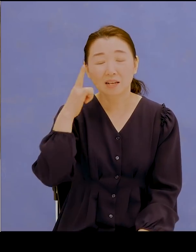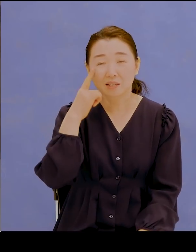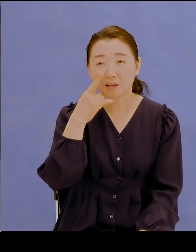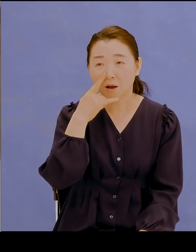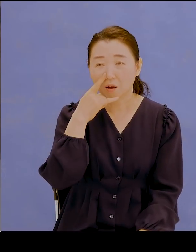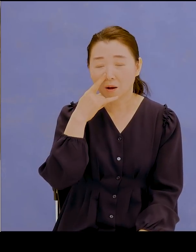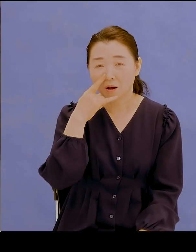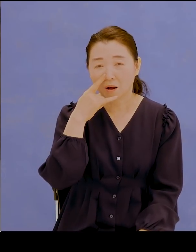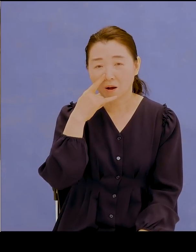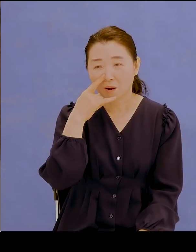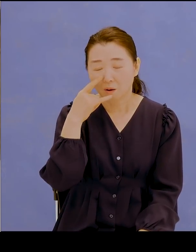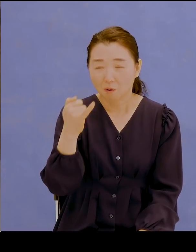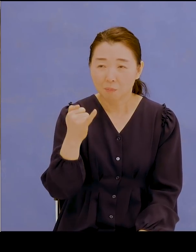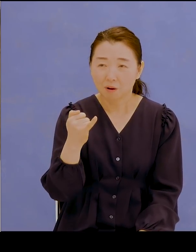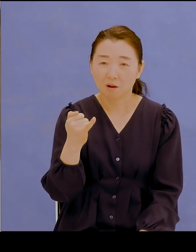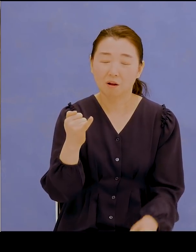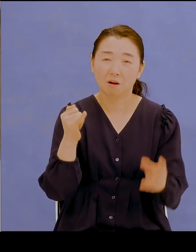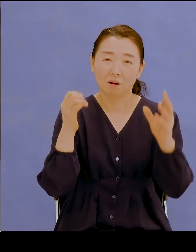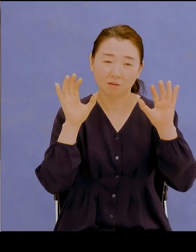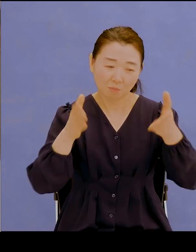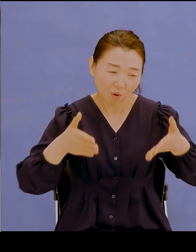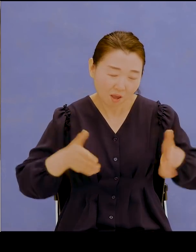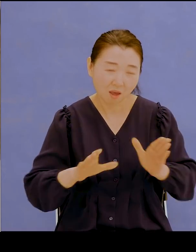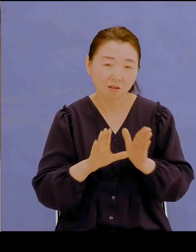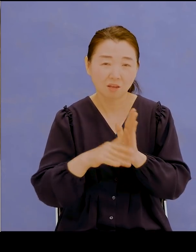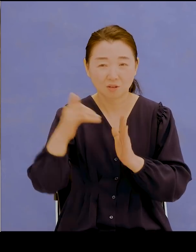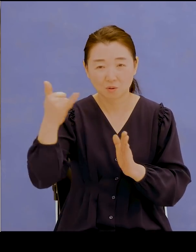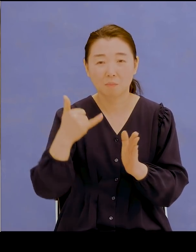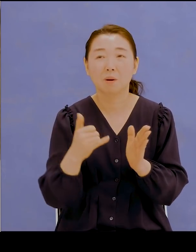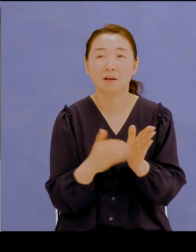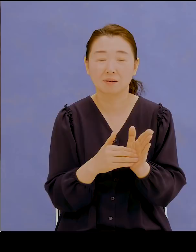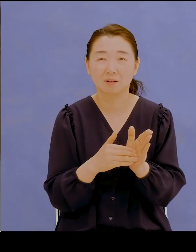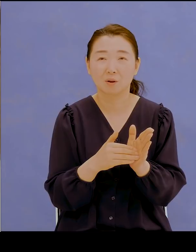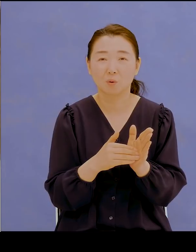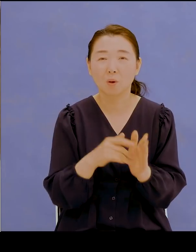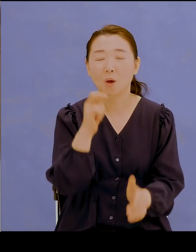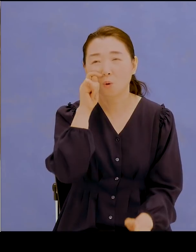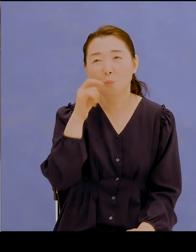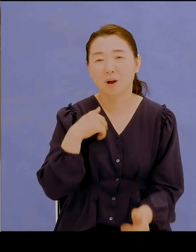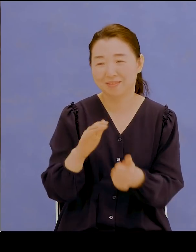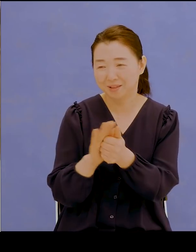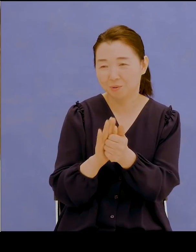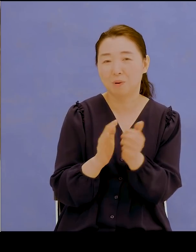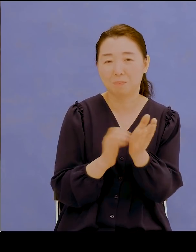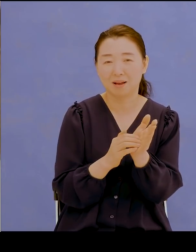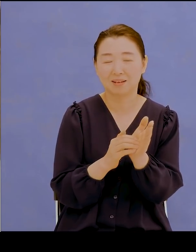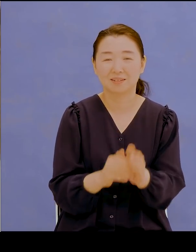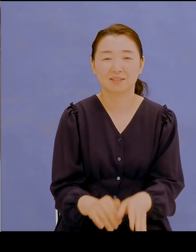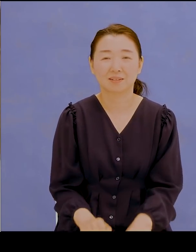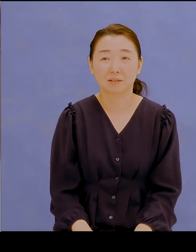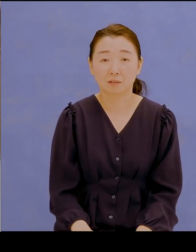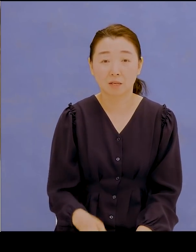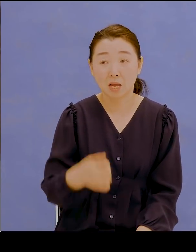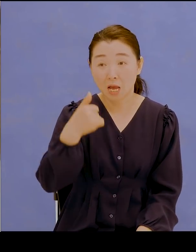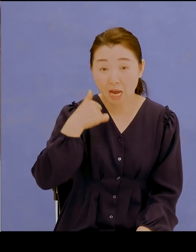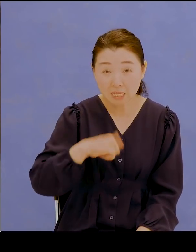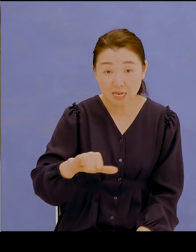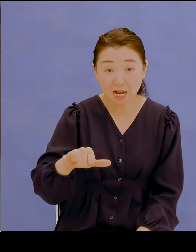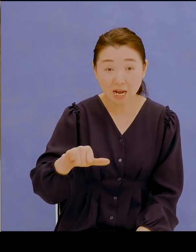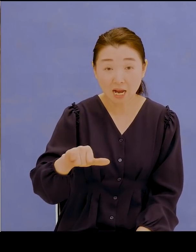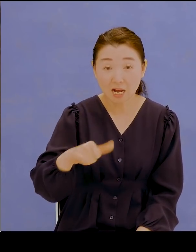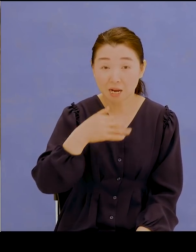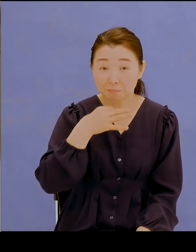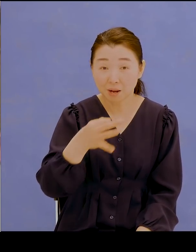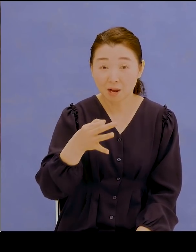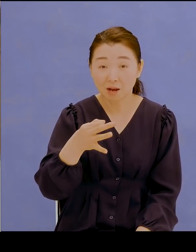전화가 왔는데 새벽에 전화 왔는데 우리 고모가 집에 저희를 봐주고 네. 계셨어요. 1남 4녀니까. 네. 그때는 4녀가 이렇게 했는데 아들이야! 이렇게